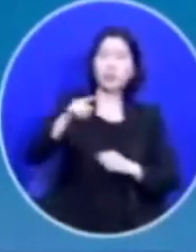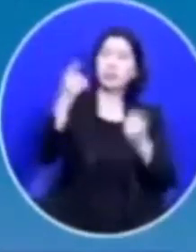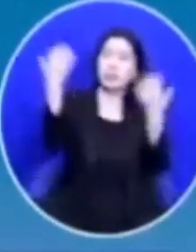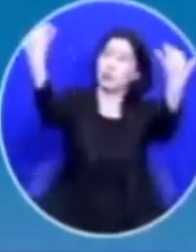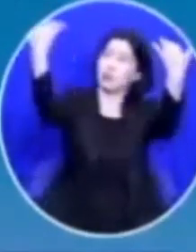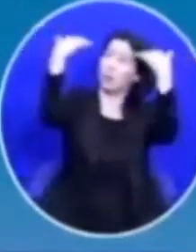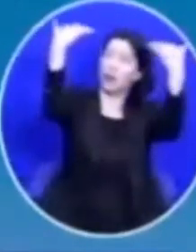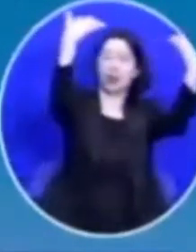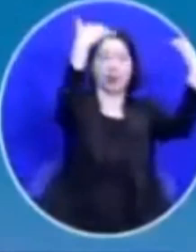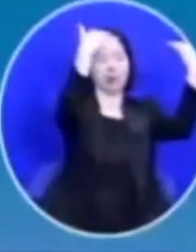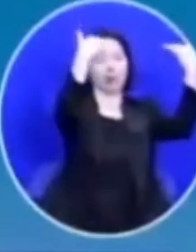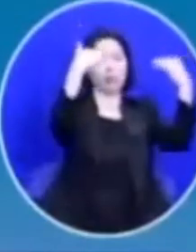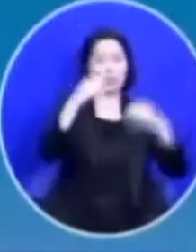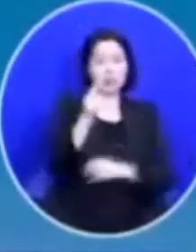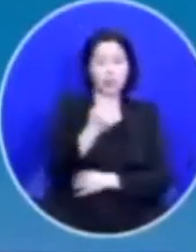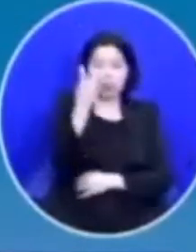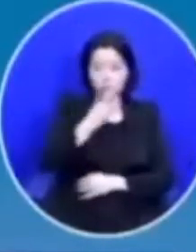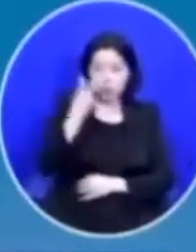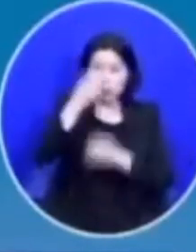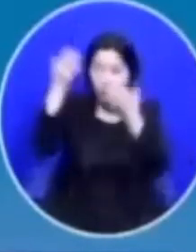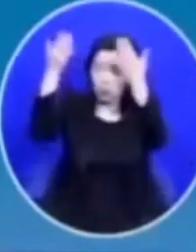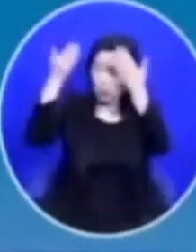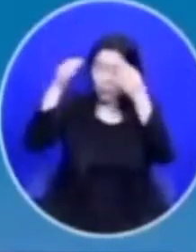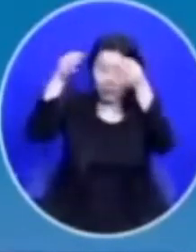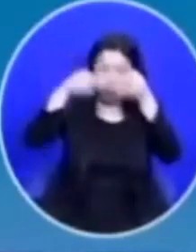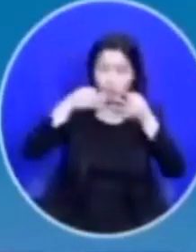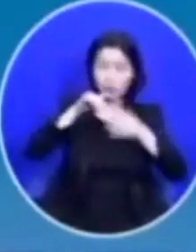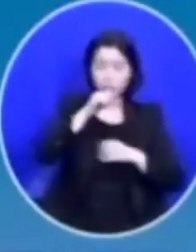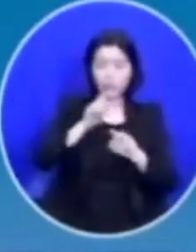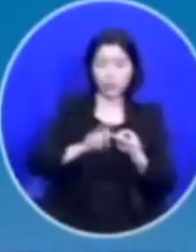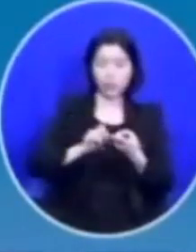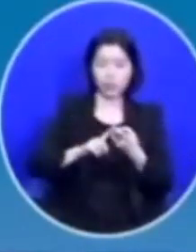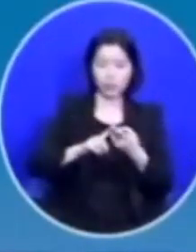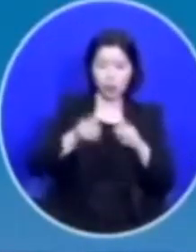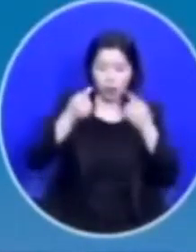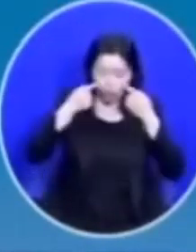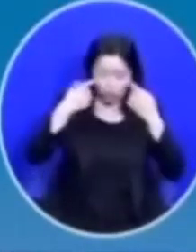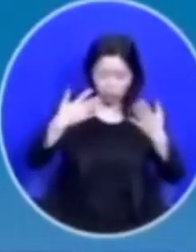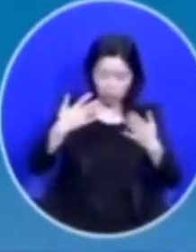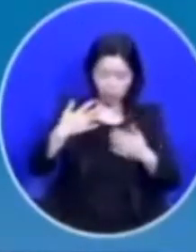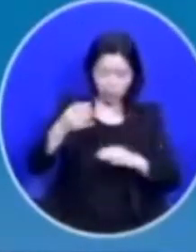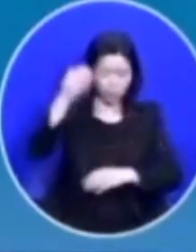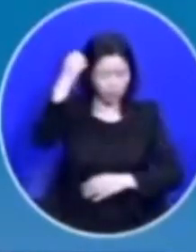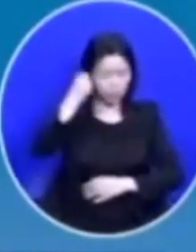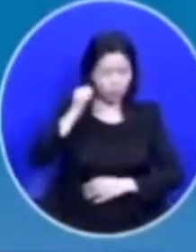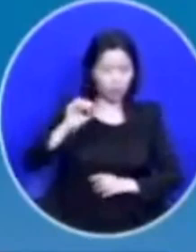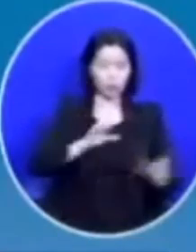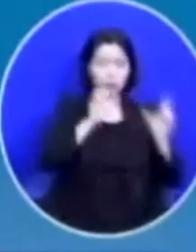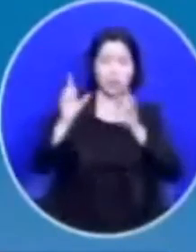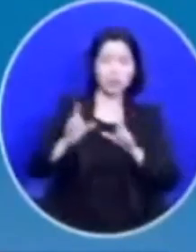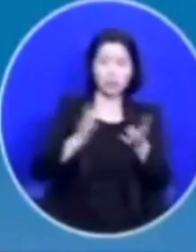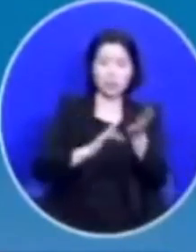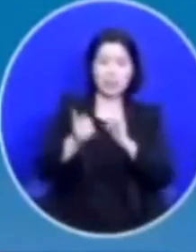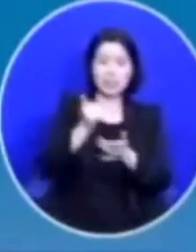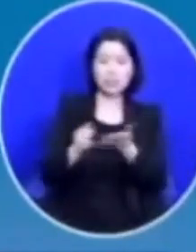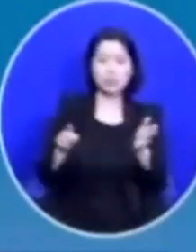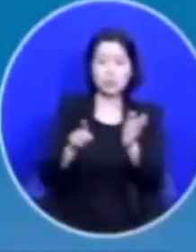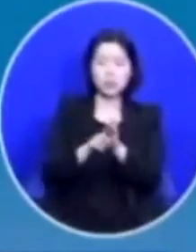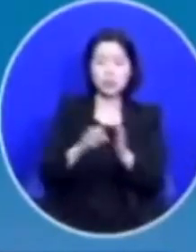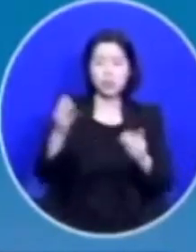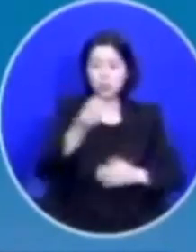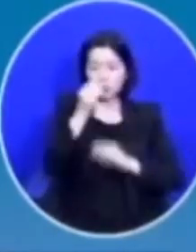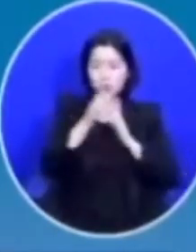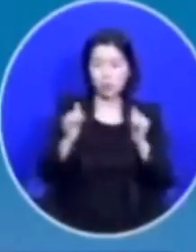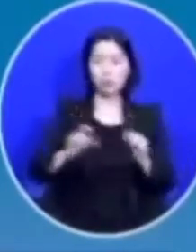사람들이 나를 지켜보고 있다는 것을 분명히 명심하고 사는 것이 바로 예수 믿는 성도의 삶이 에요